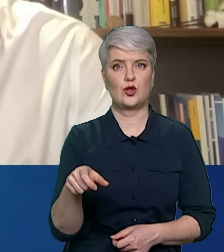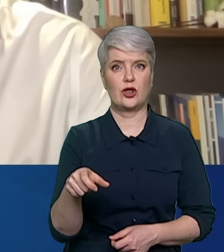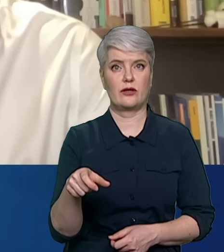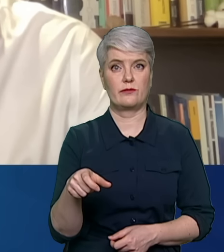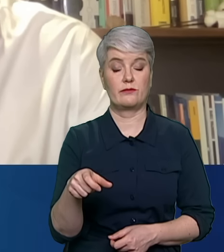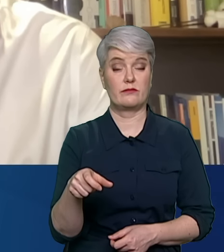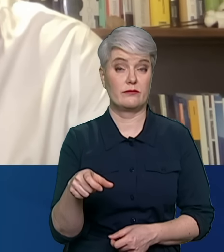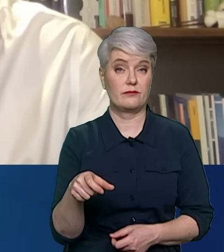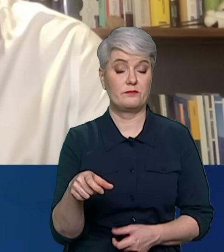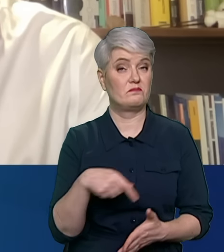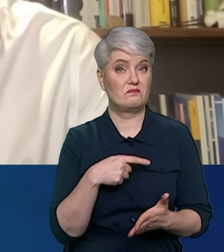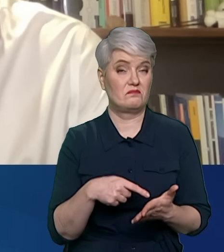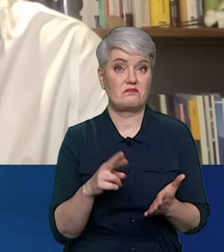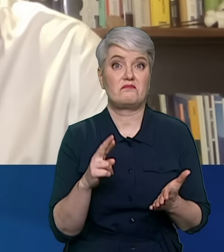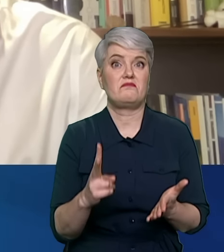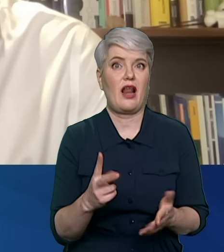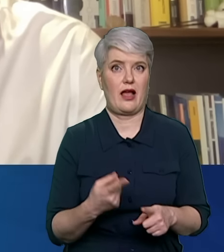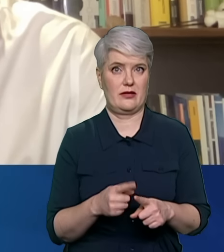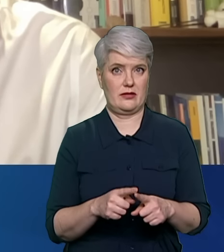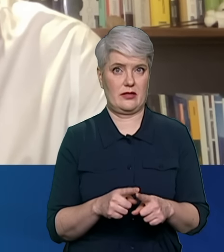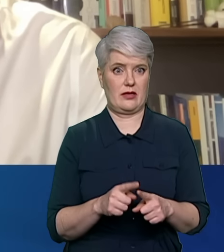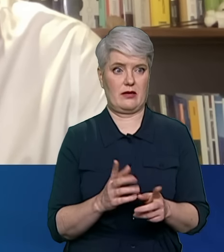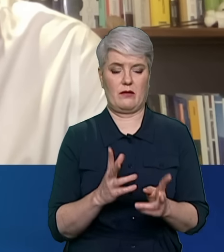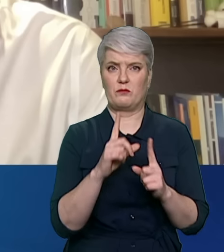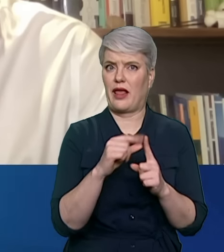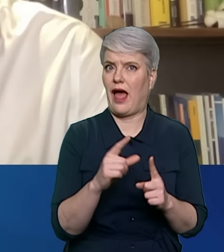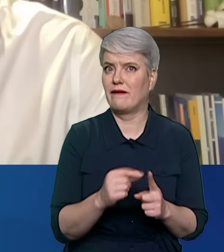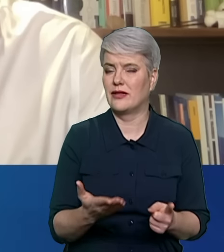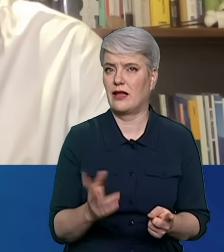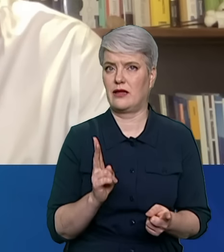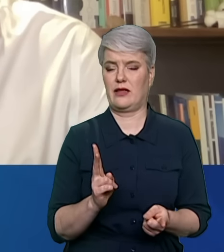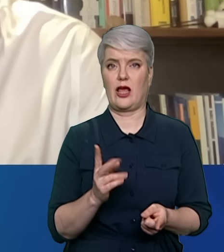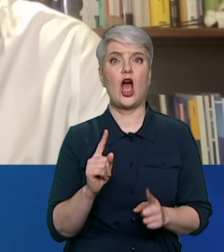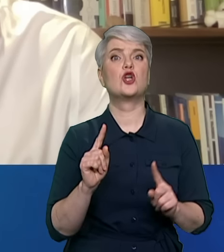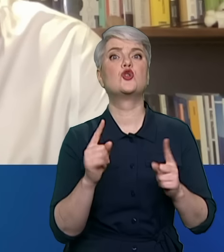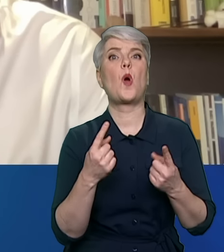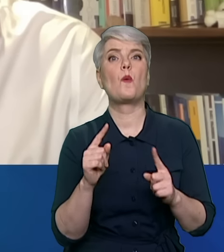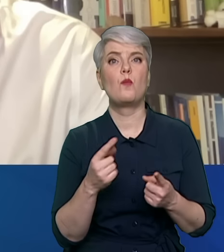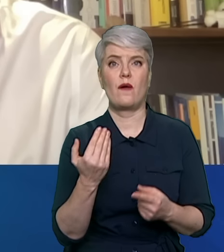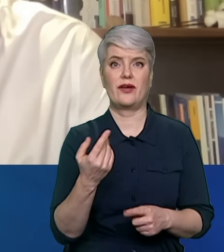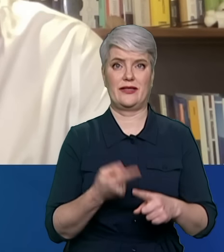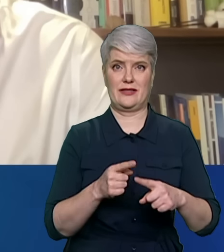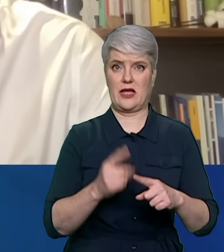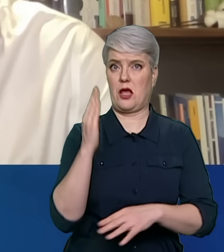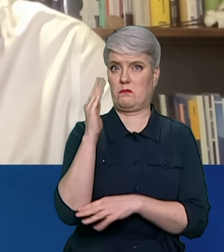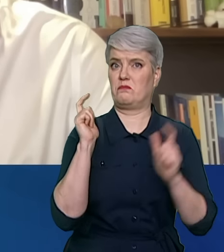думку, має це функціонувати? Які мають бути правила? Чому ви це підтримуєте? Давайте про це поговоримо, будь